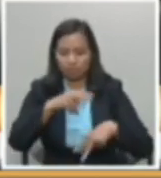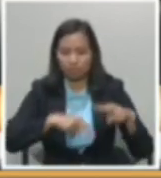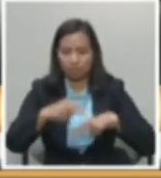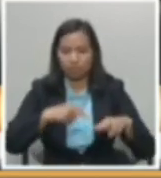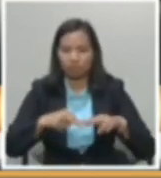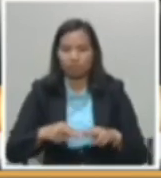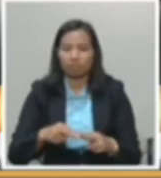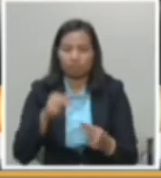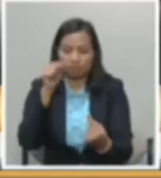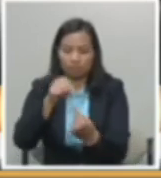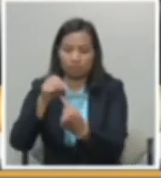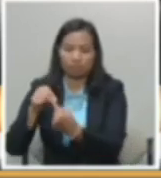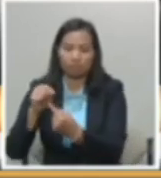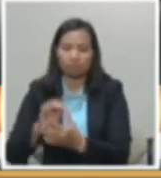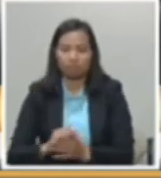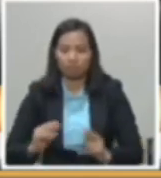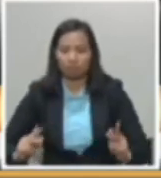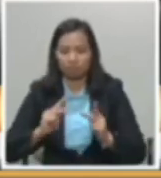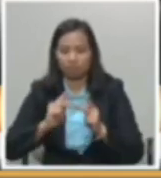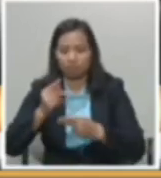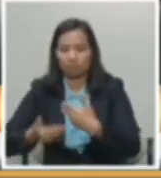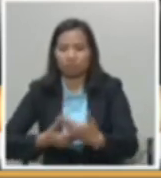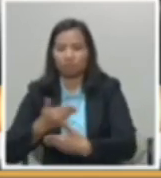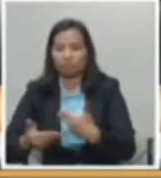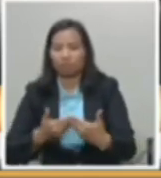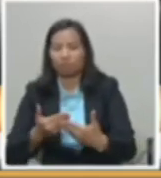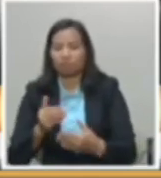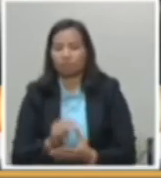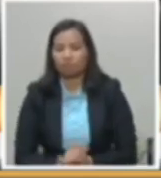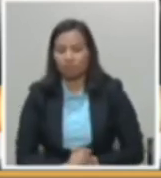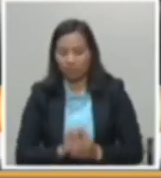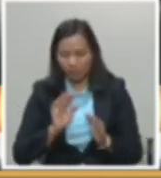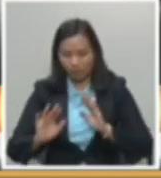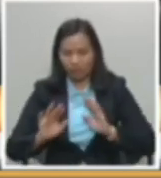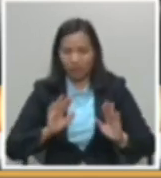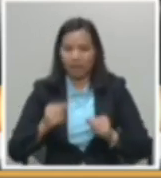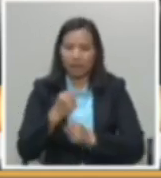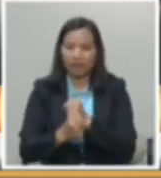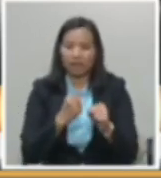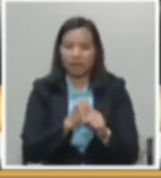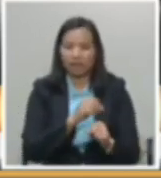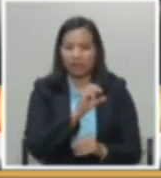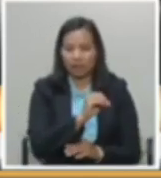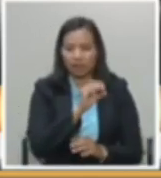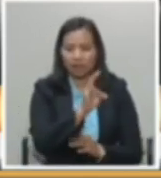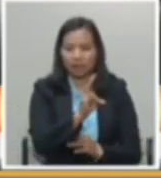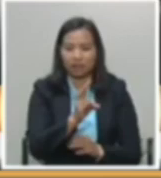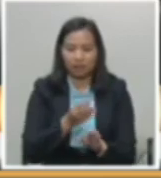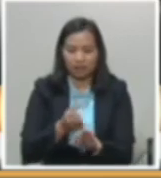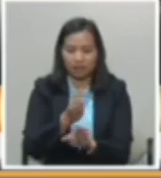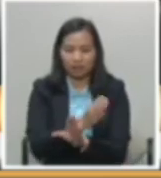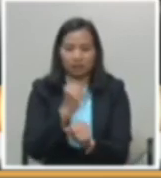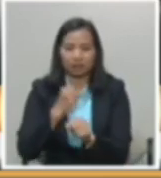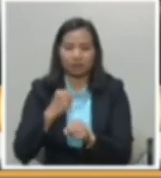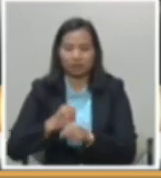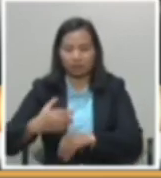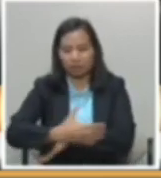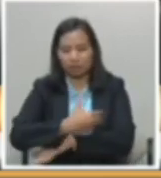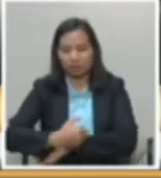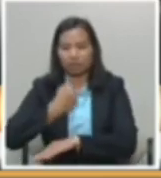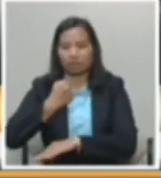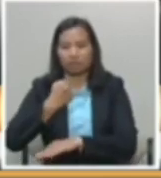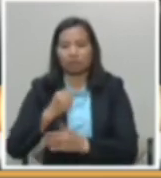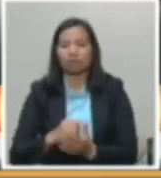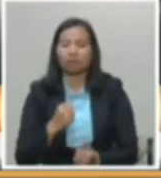นี้โดยตรงอย่างเช่นกระทรวงพาณิชย์เมื่อเทียบกับปี57ซึ่งเป็นปีก่อนการทำรัฐประหารใน